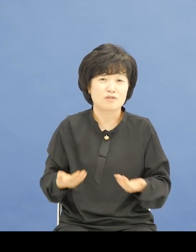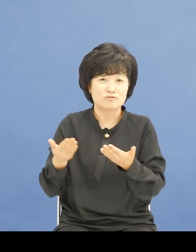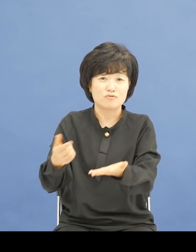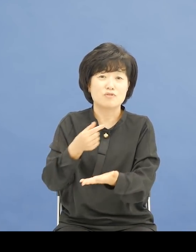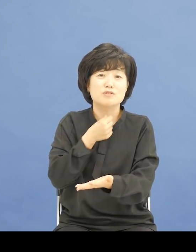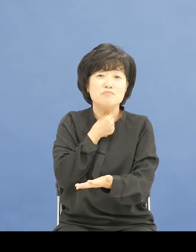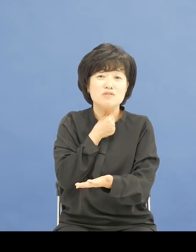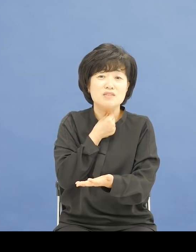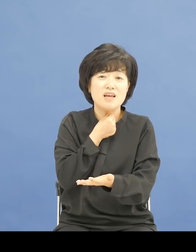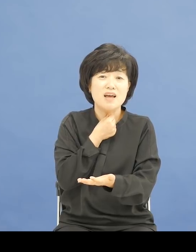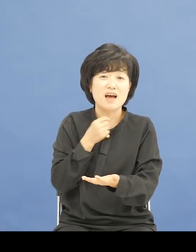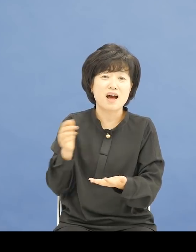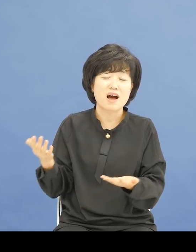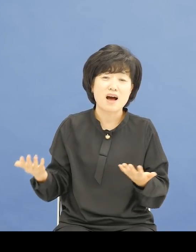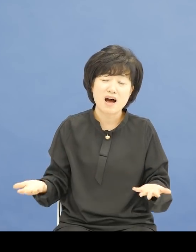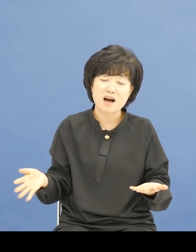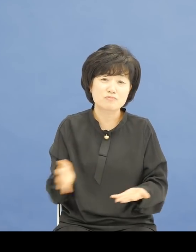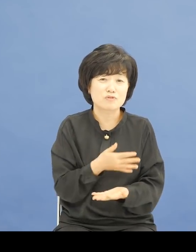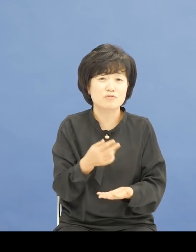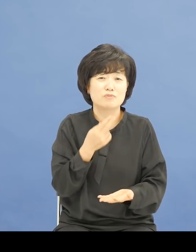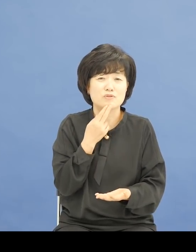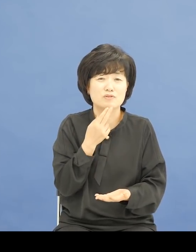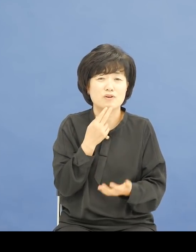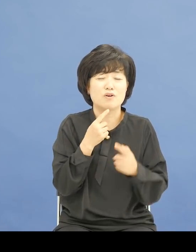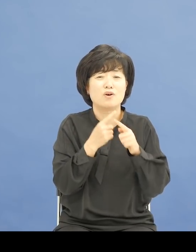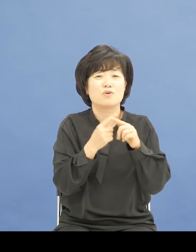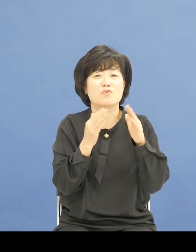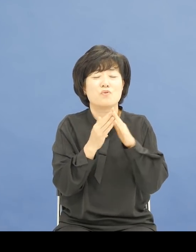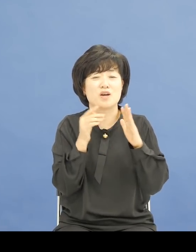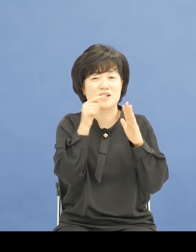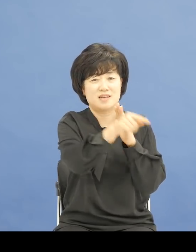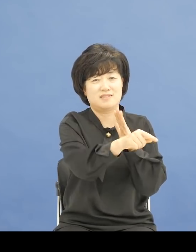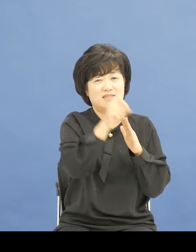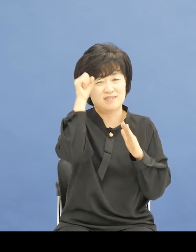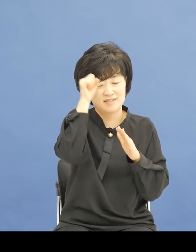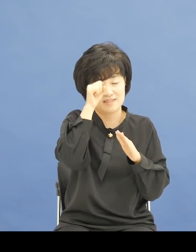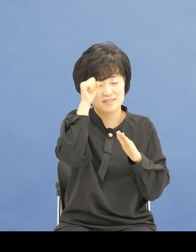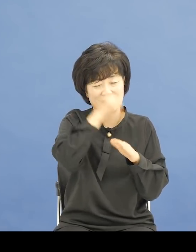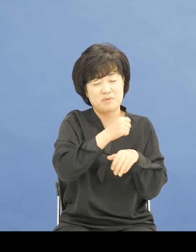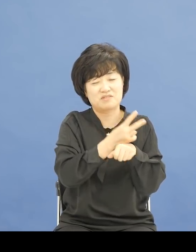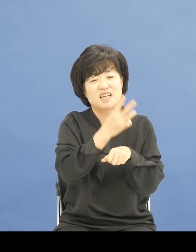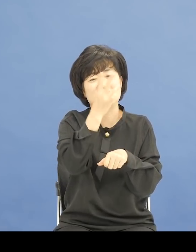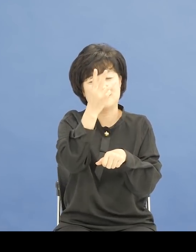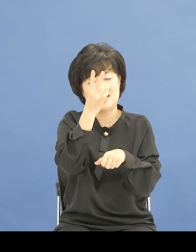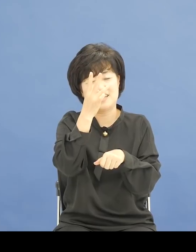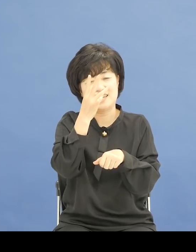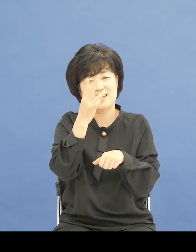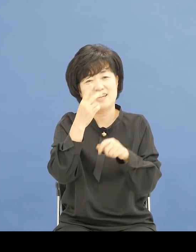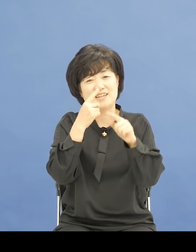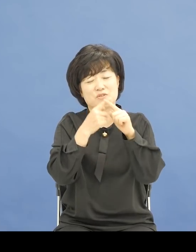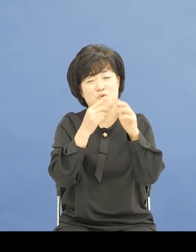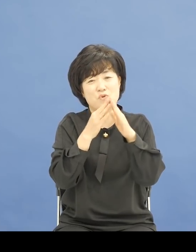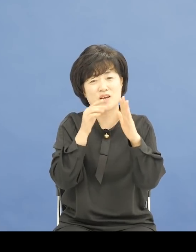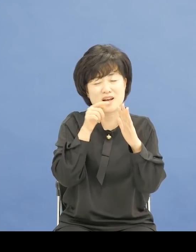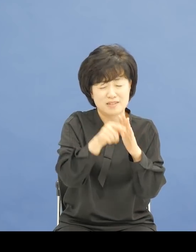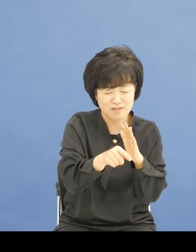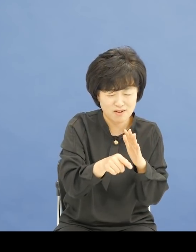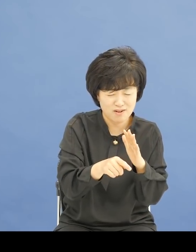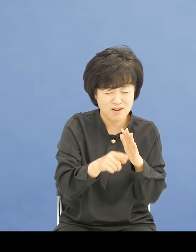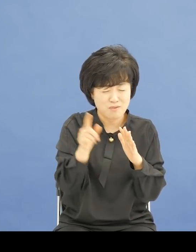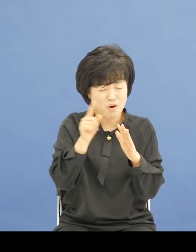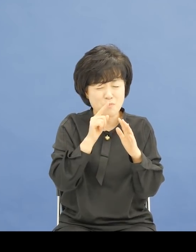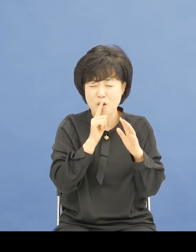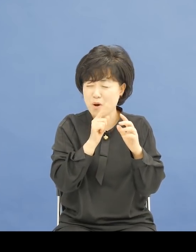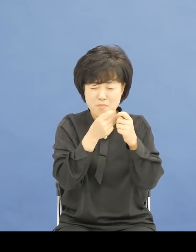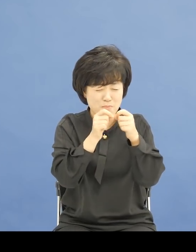주고 싶은데 줄 수 있는 게 아무것도 없어서 교회로 갔어요. 네. 새벽 3시에. 교회로 가서 그냥